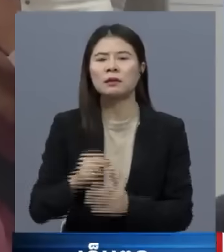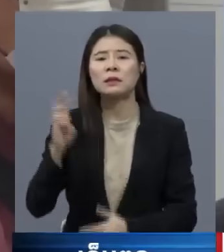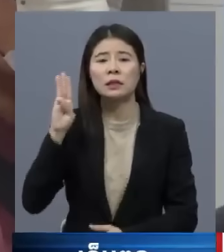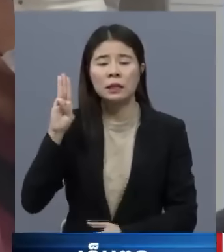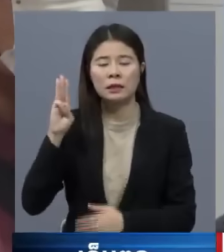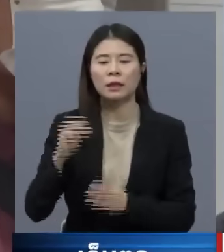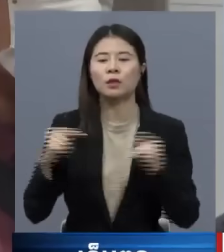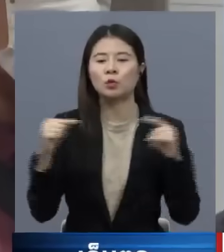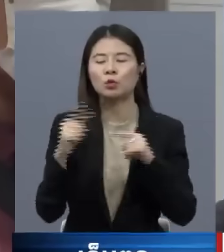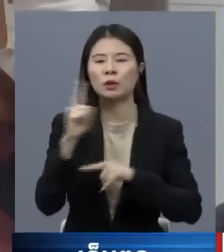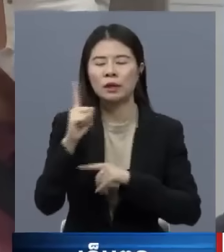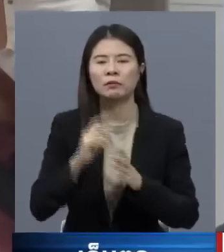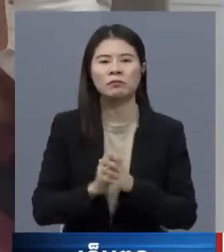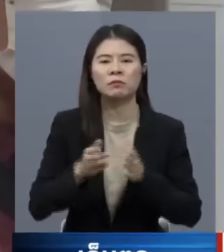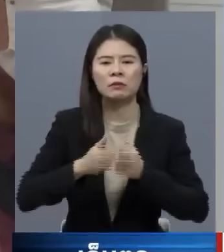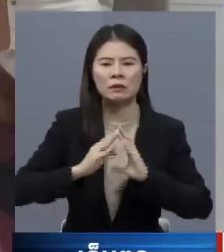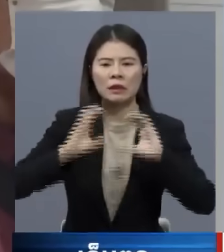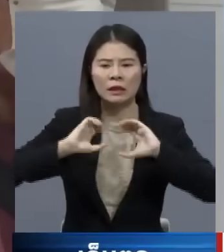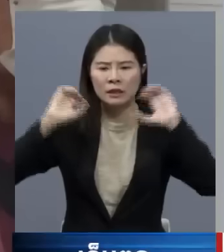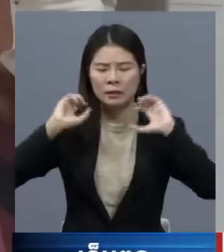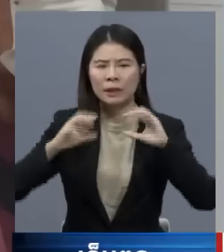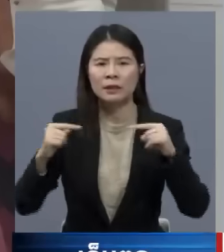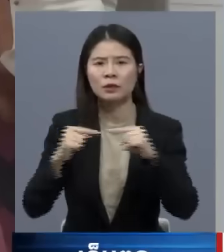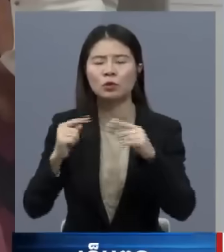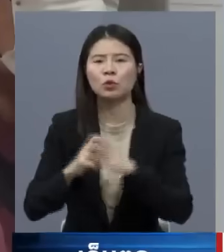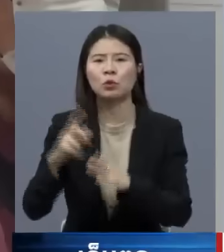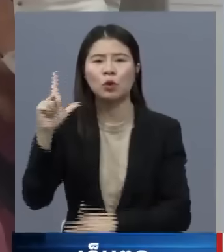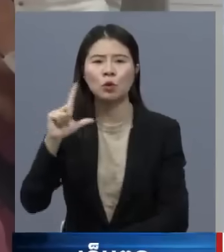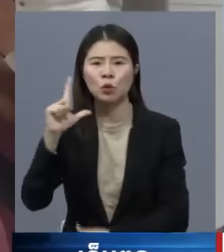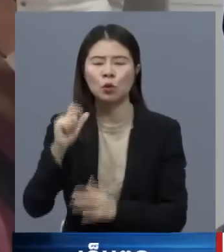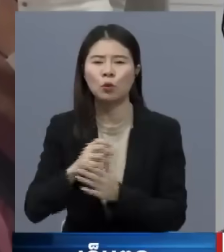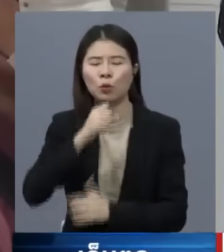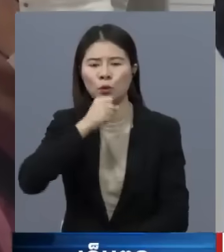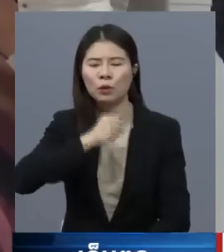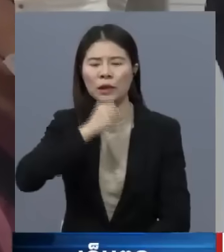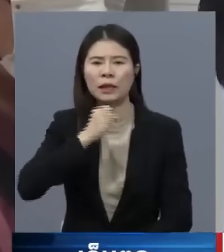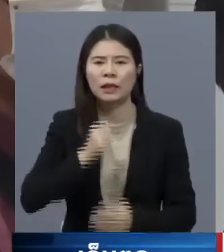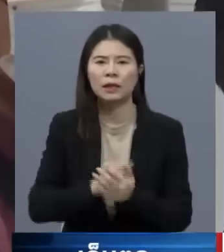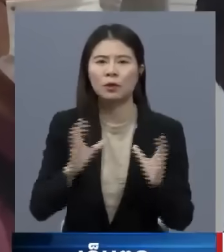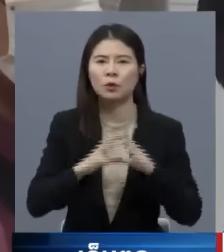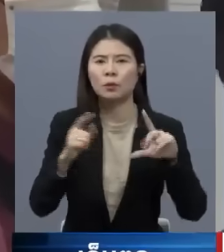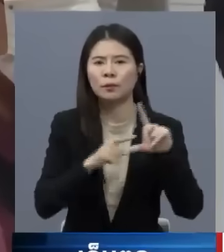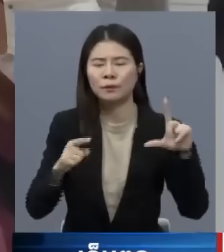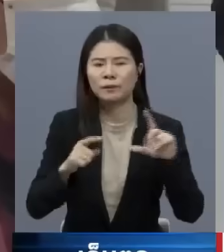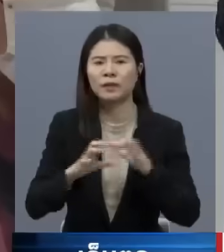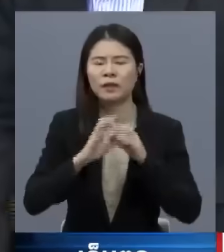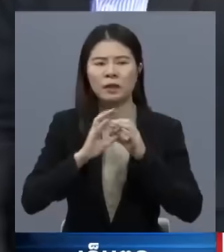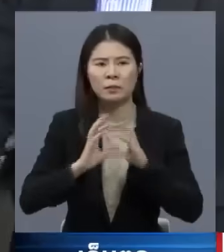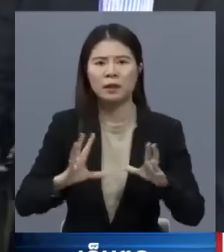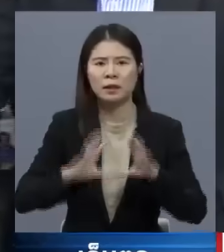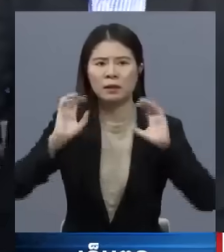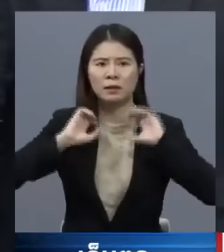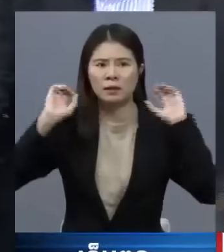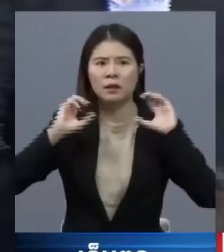ว้ว่าจะไม่จัดตั้งรัฐบาลกับพรรคสองลุงและไม่มีพรรคก้าวไกลอยู่ร่วมรัฐบาลก็จะไปตอบโจทย์หลายพรร